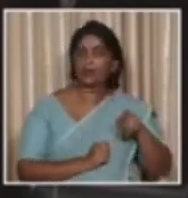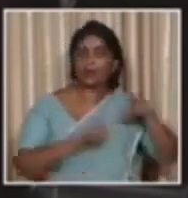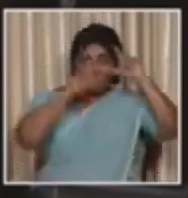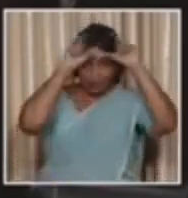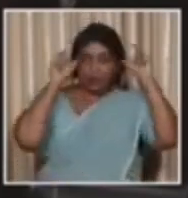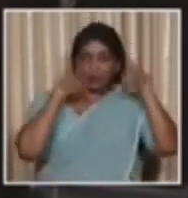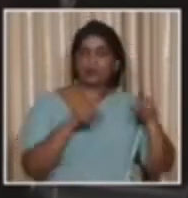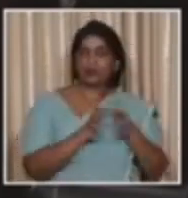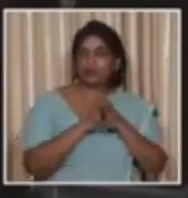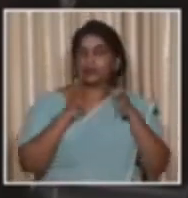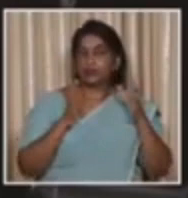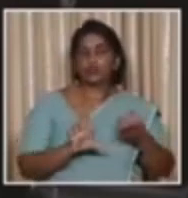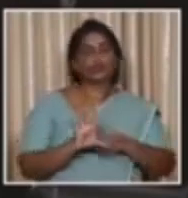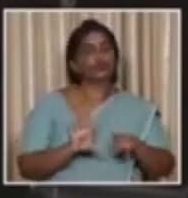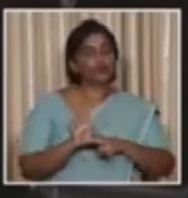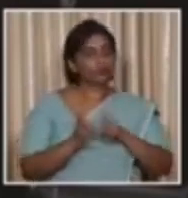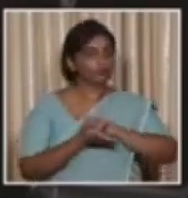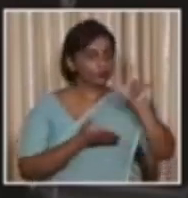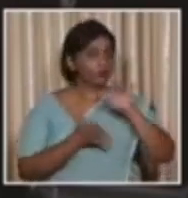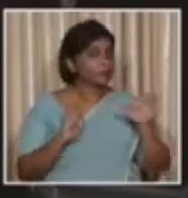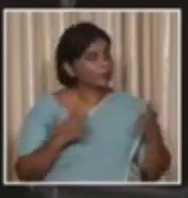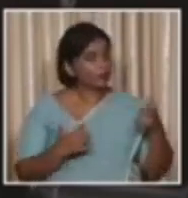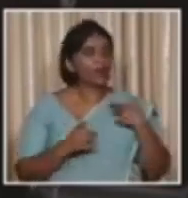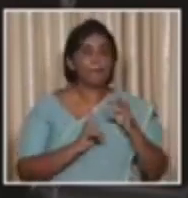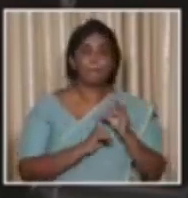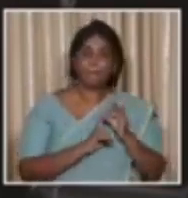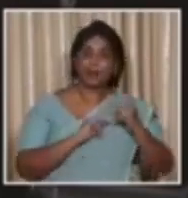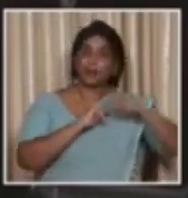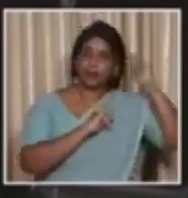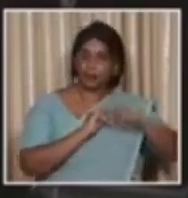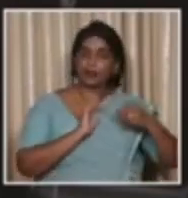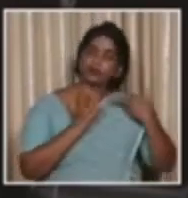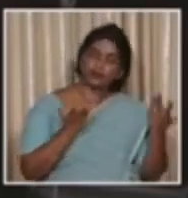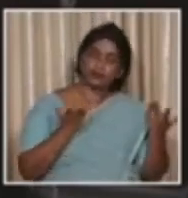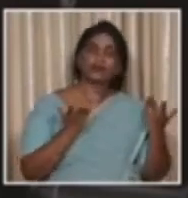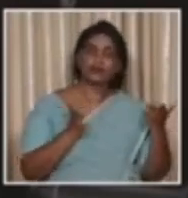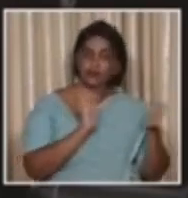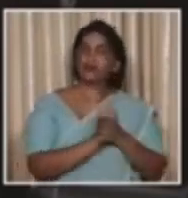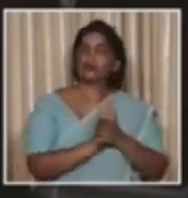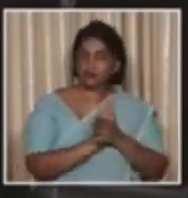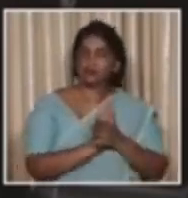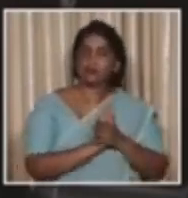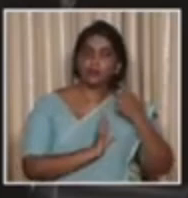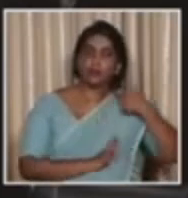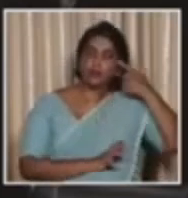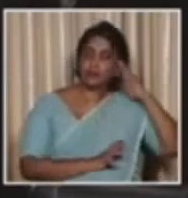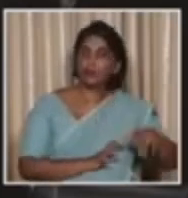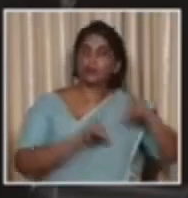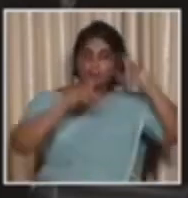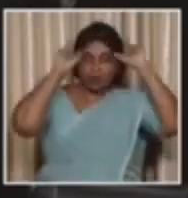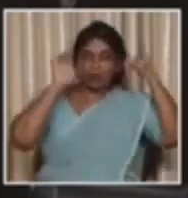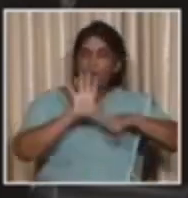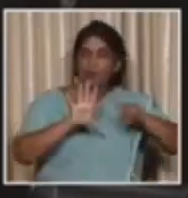නර්සස් ටිකත් වැඩි වැඩියෙන් පුහුණු කරවලා යවන්න. බැරි වුණොත් පෞද්ගලික විශ්වවිද්‍යාල සමග හරි අපි ඇෆිලියේට් වෙලා අපි බලාපොරොත්තු වෙනවා මේ නර්සස්